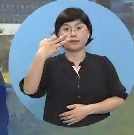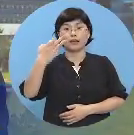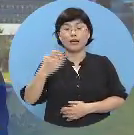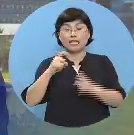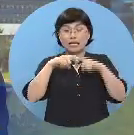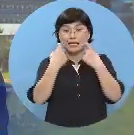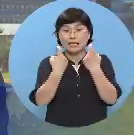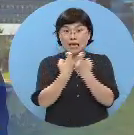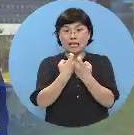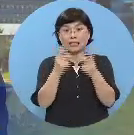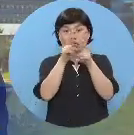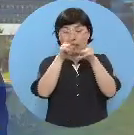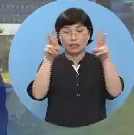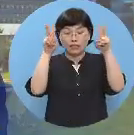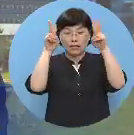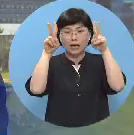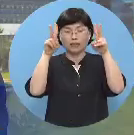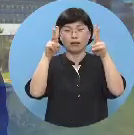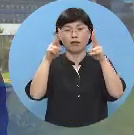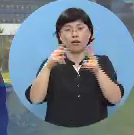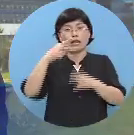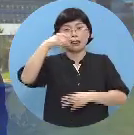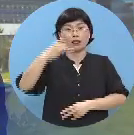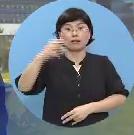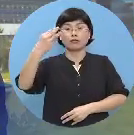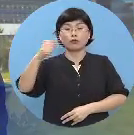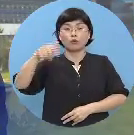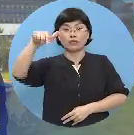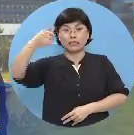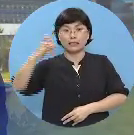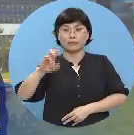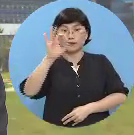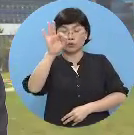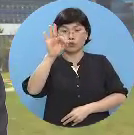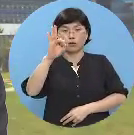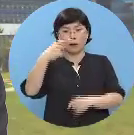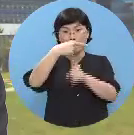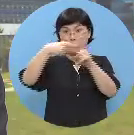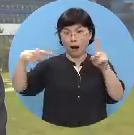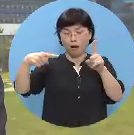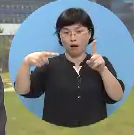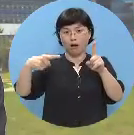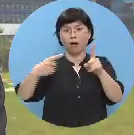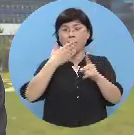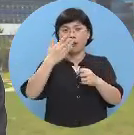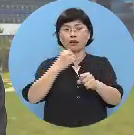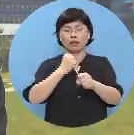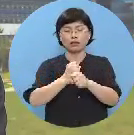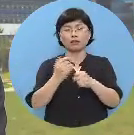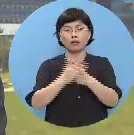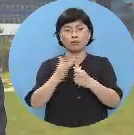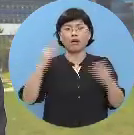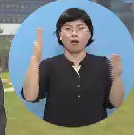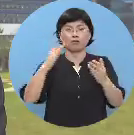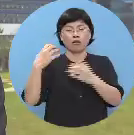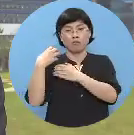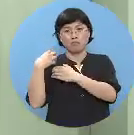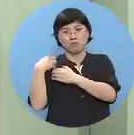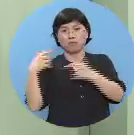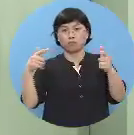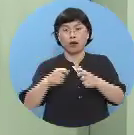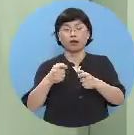2013년도에는 사립전문대학의 절반 수준인 반값 등록금을 실현해서 학생들의 경제적 부담을